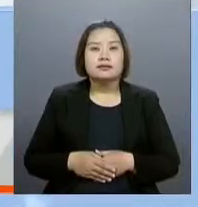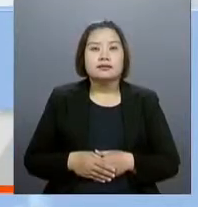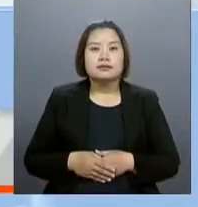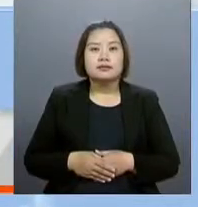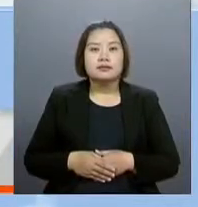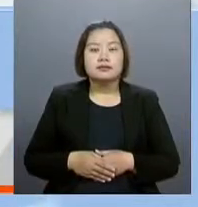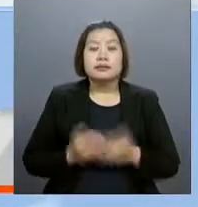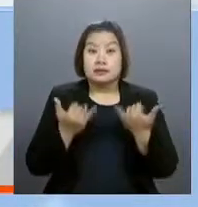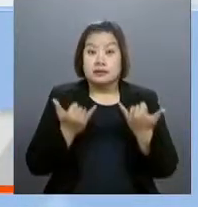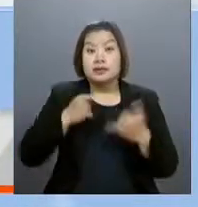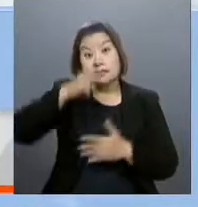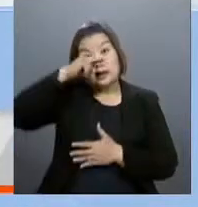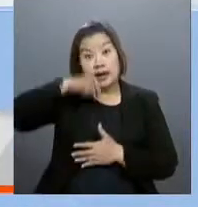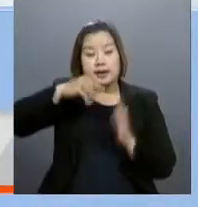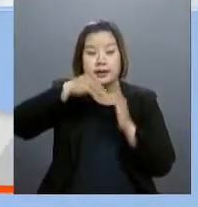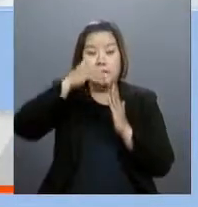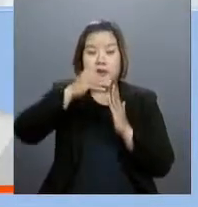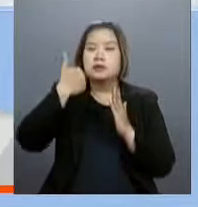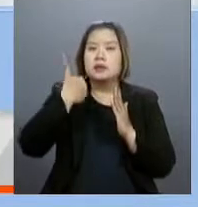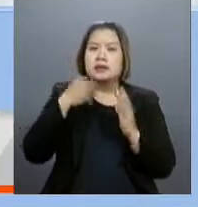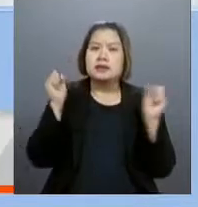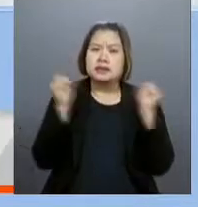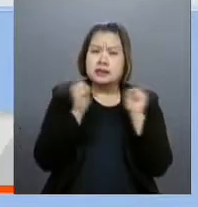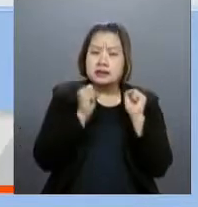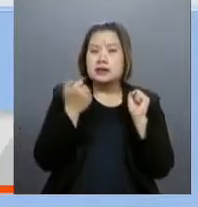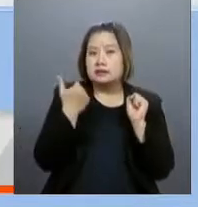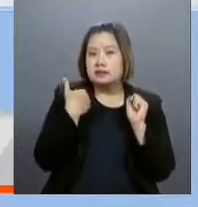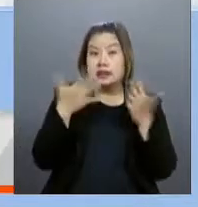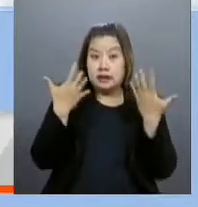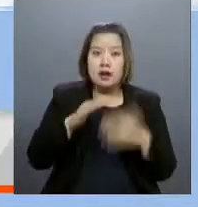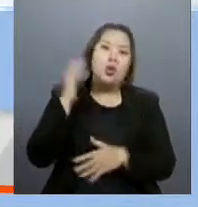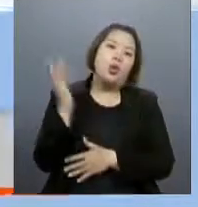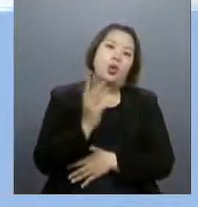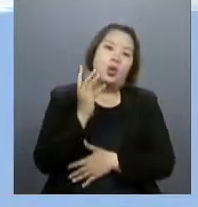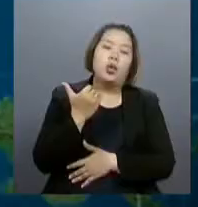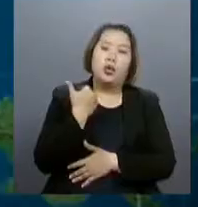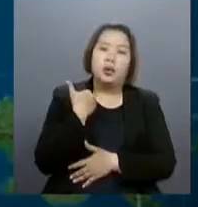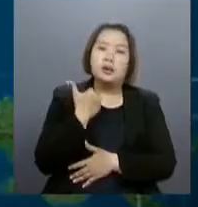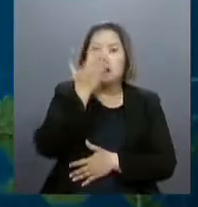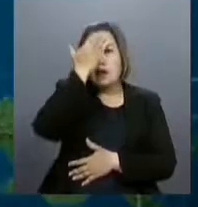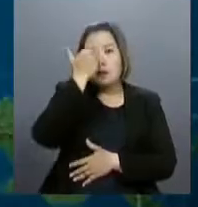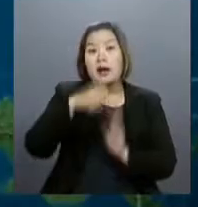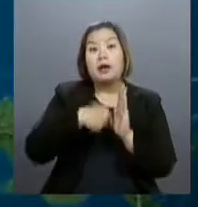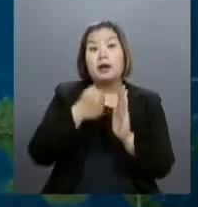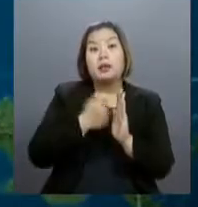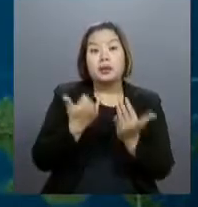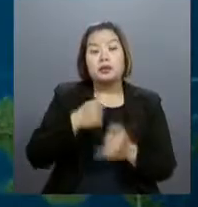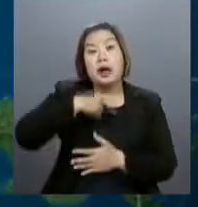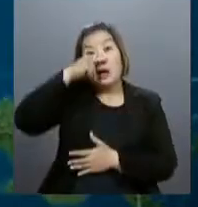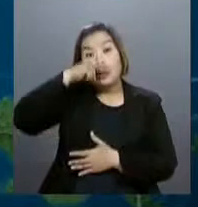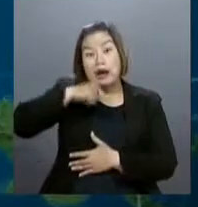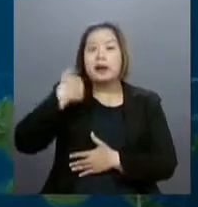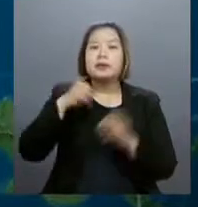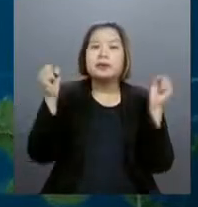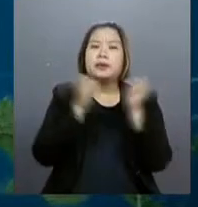วัสดีค่ะในวันนี้ประเทศไทยตอนบนยังคงมีสภาพอากาศที่หนาวเย็นโดยทั่วไปกับมีลมแรงด้วยนะคะสาเหตุนั้นก็เป็นเพราะว่าในวันนี้ยังมีมวลอากาศเย็นปก